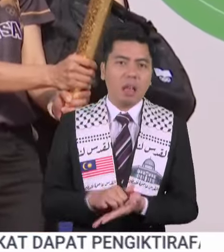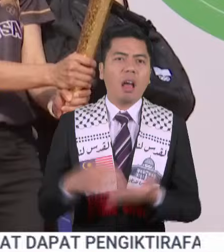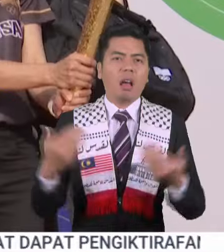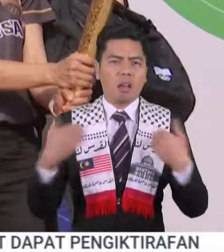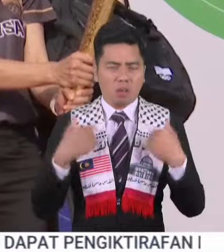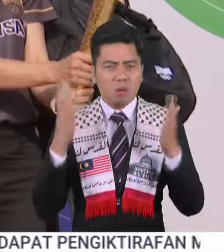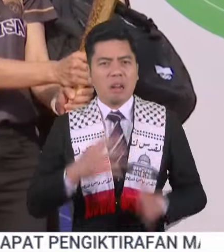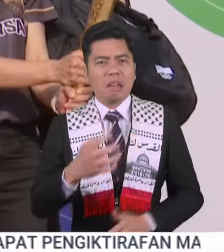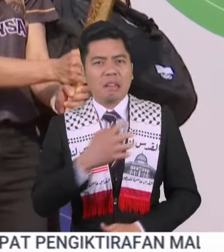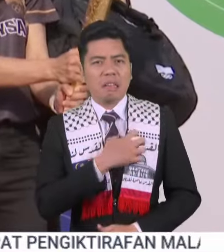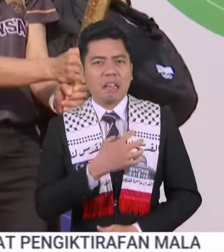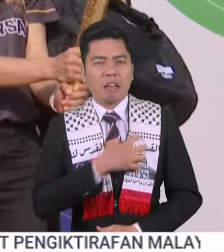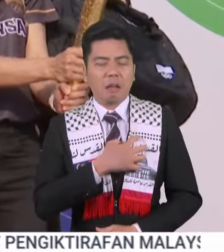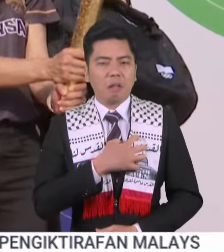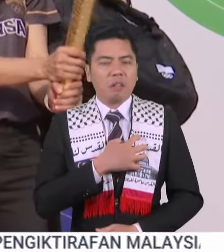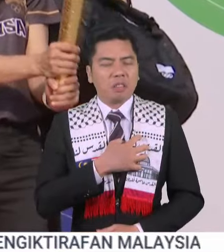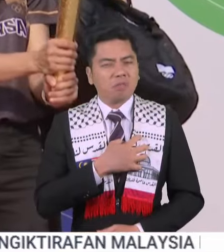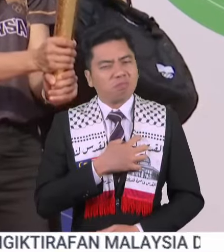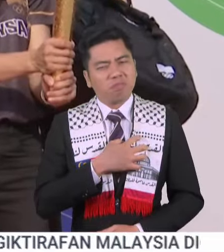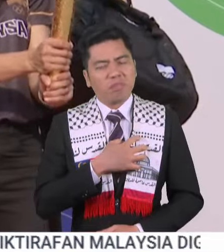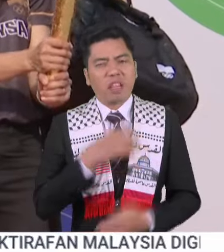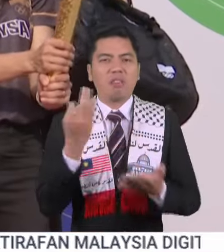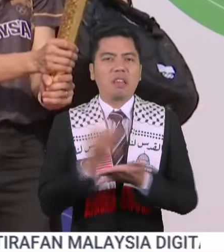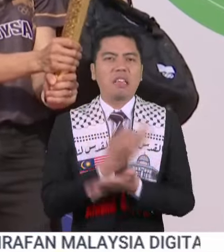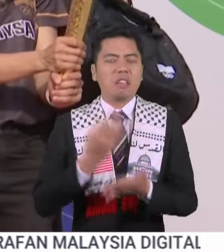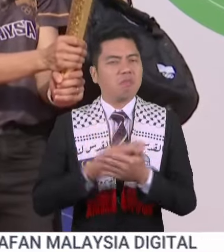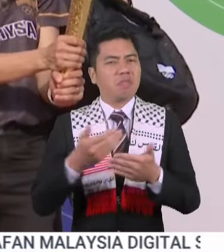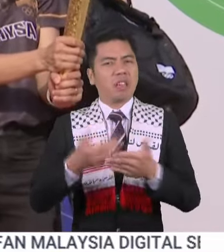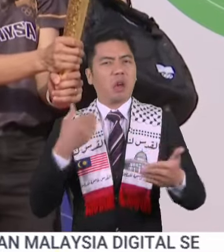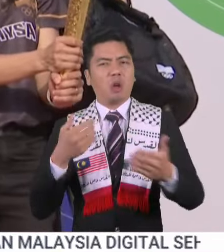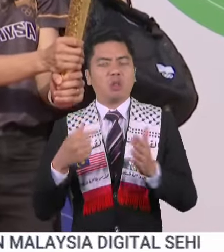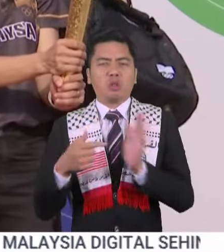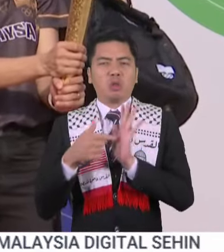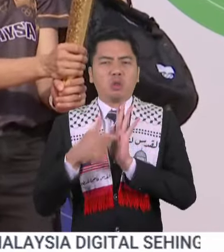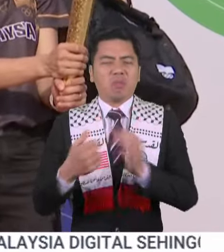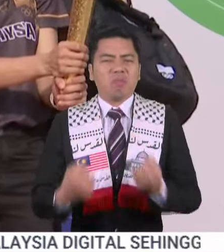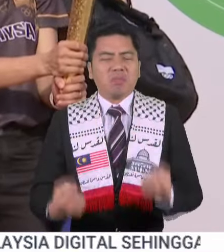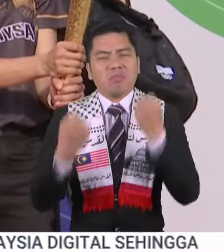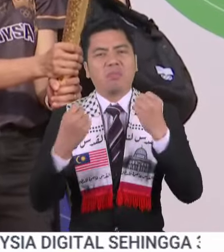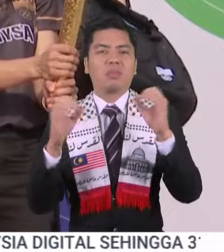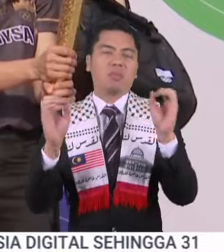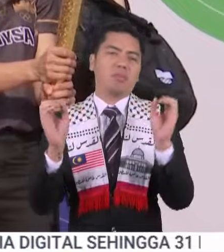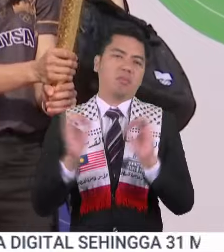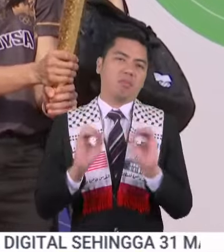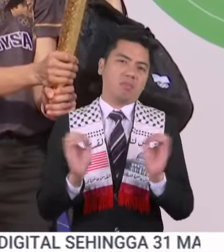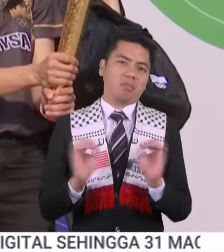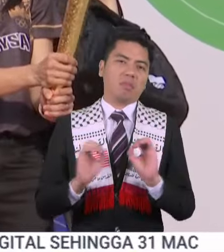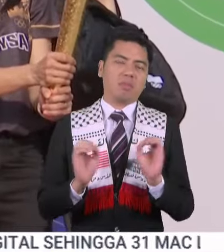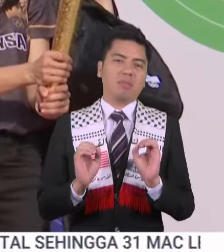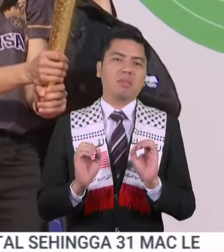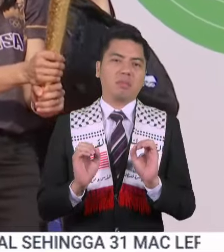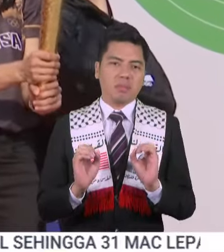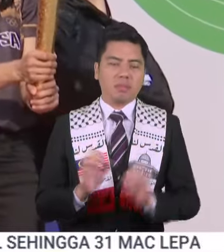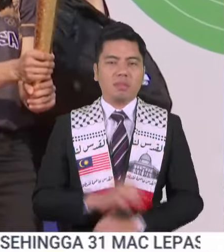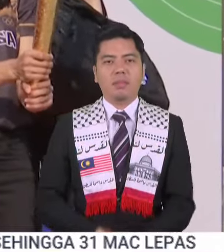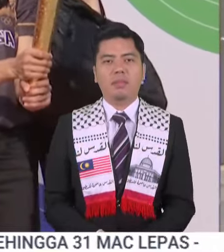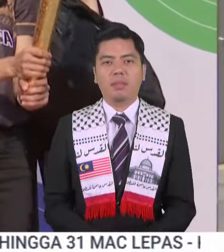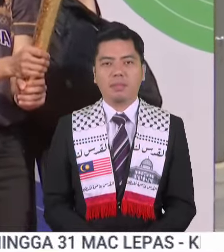Ada berpendapat ia sedikit terbelakang dan tidak membangkitkan semangat berbanding seperti sebelum